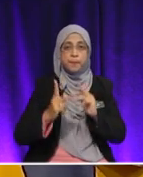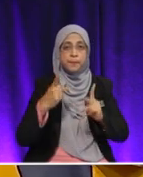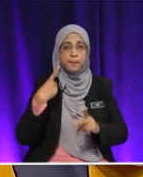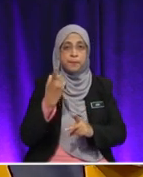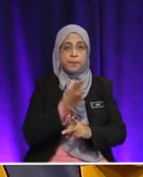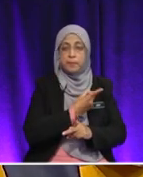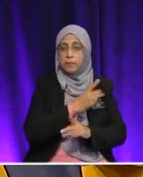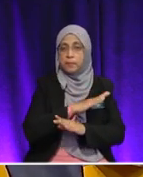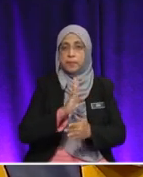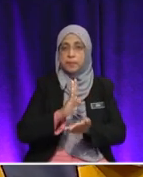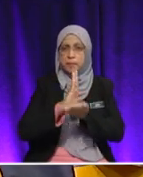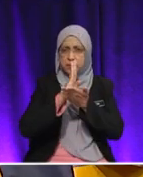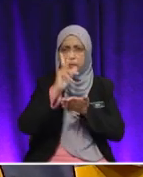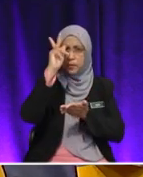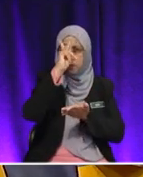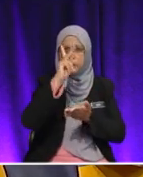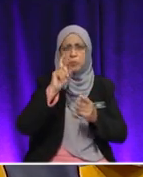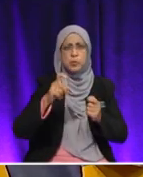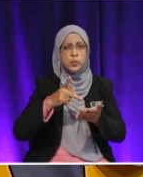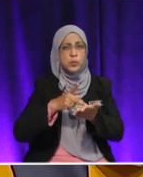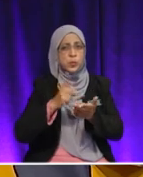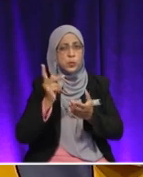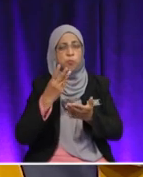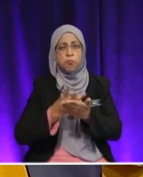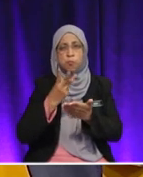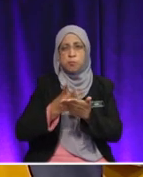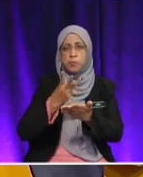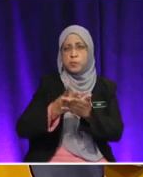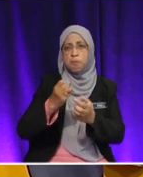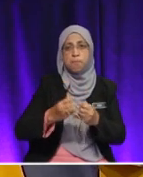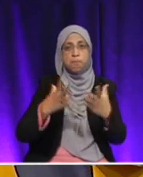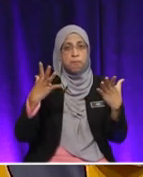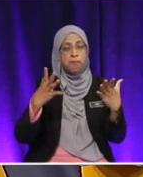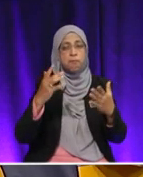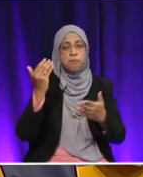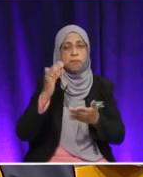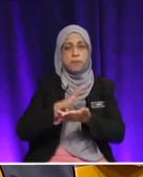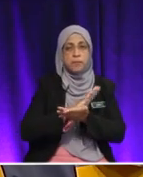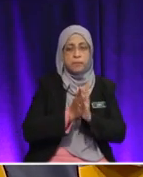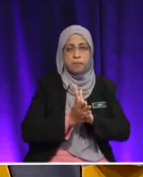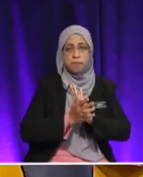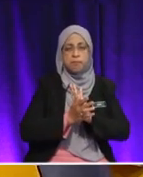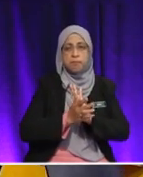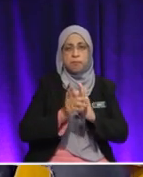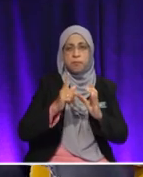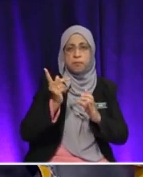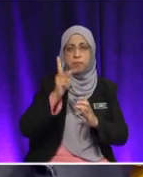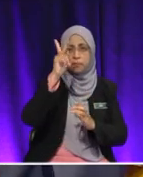duit untuk membantu kepada mangsa-mangsa bencana lalu perbelanjaan kerajaan akan meningkat